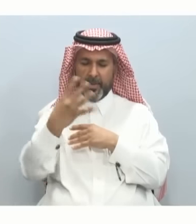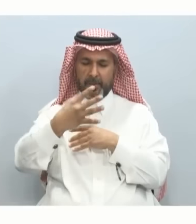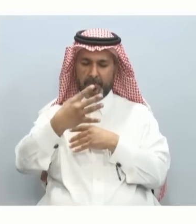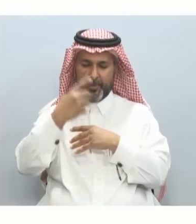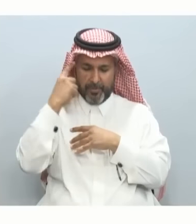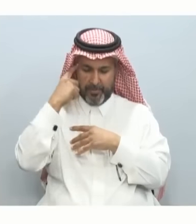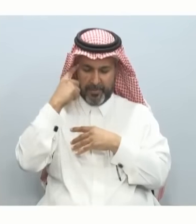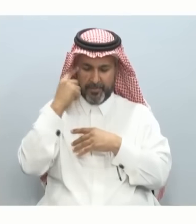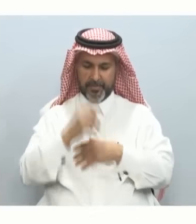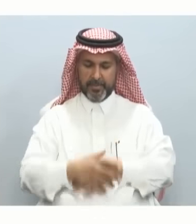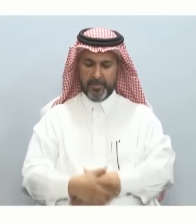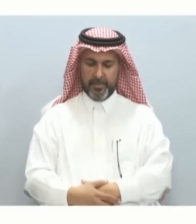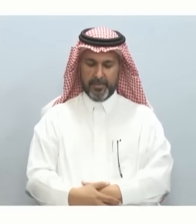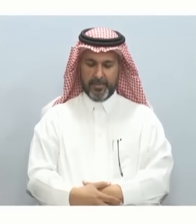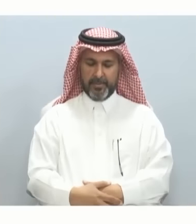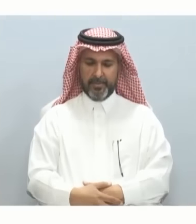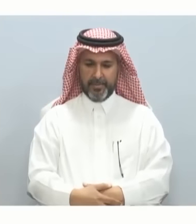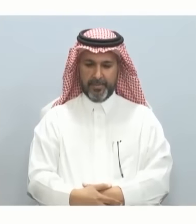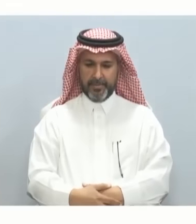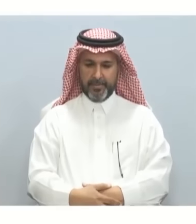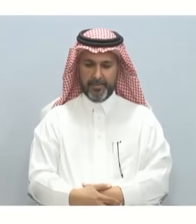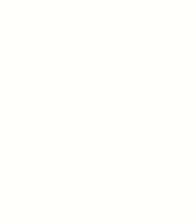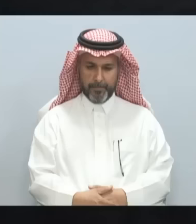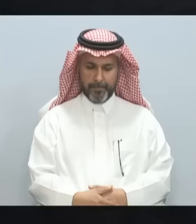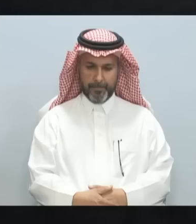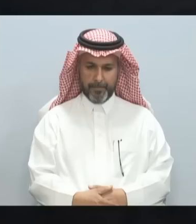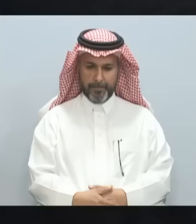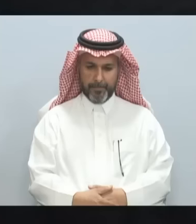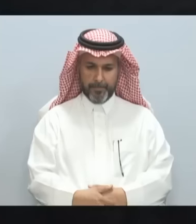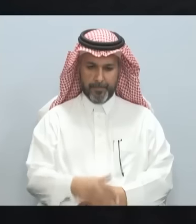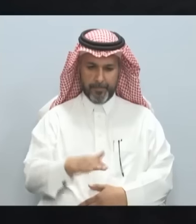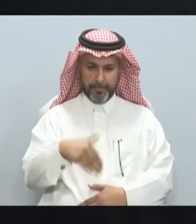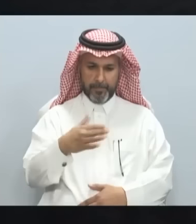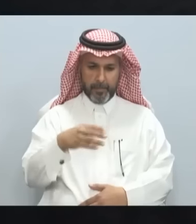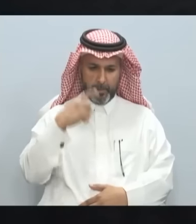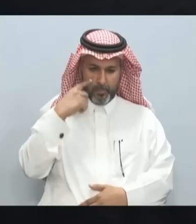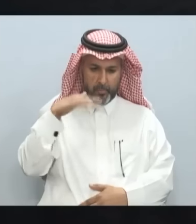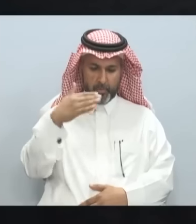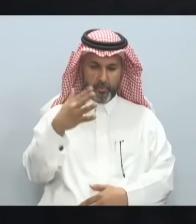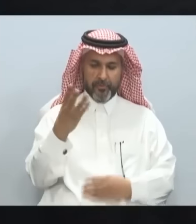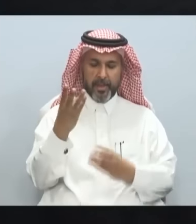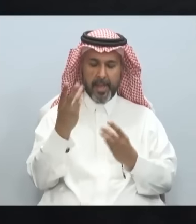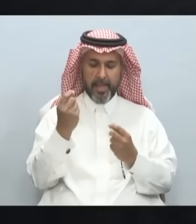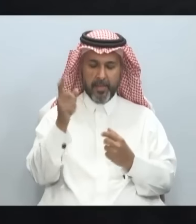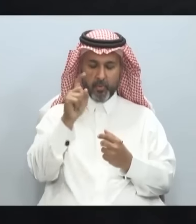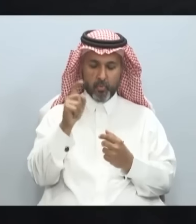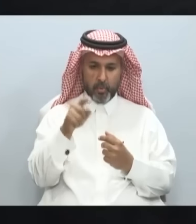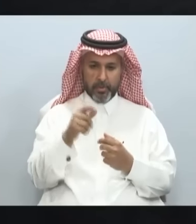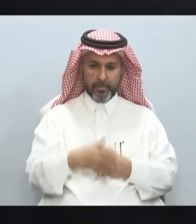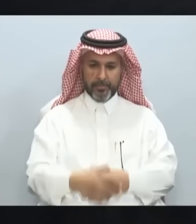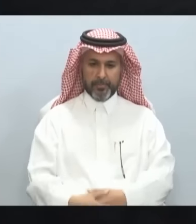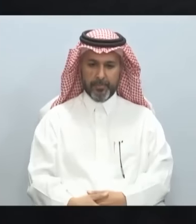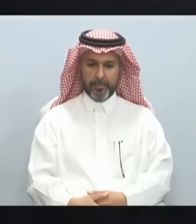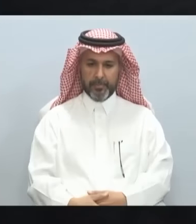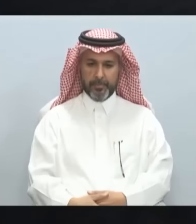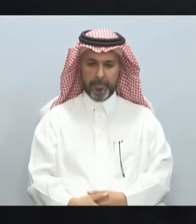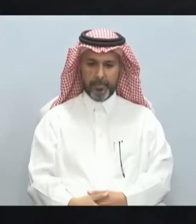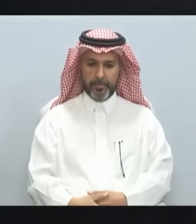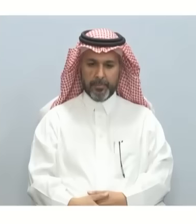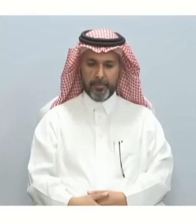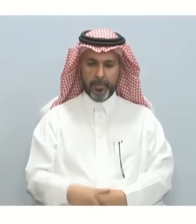صعبه بارك الله فيكم الان ننتقل واياكم الى السؤال التالي من البناتي